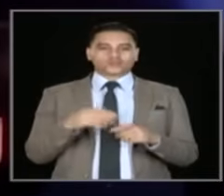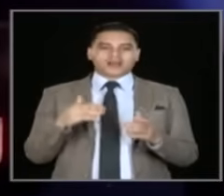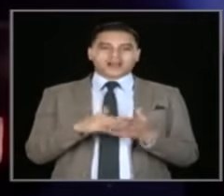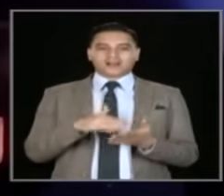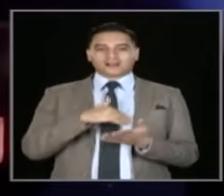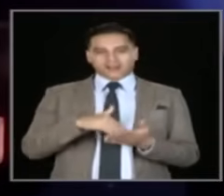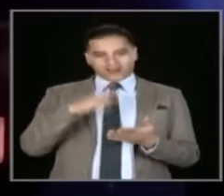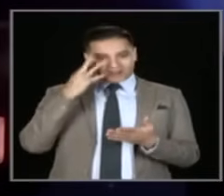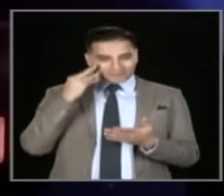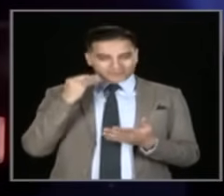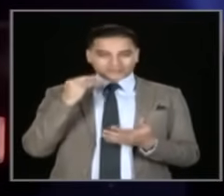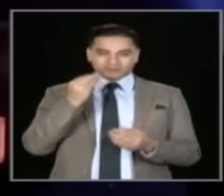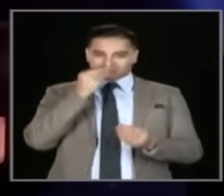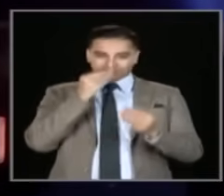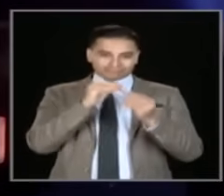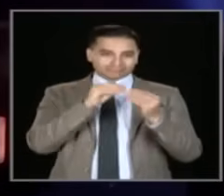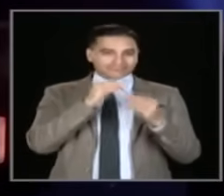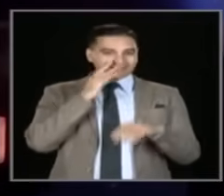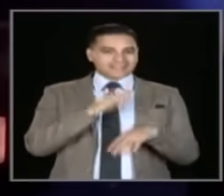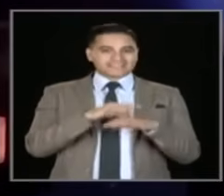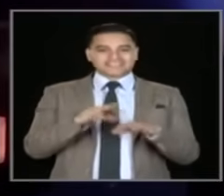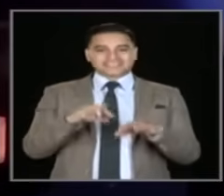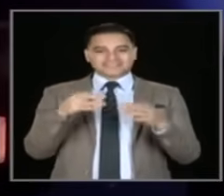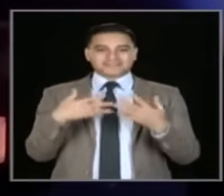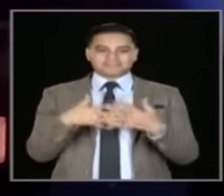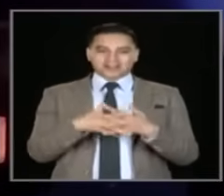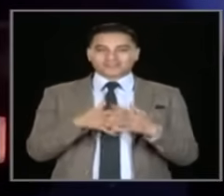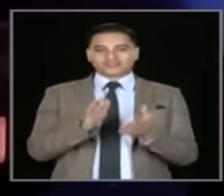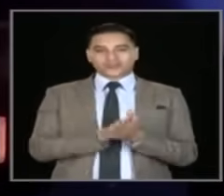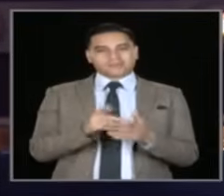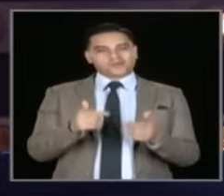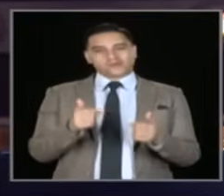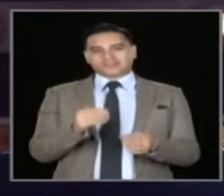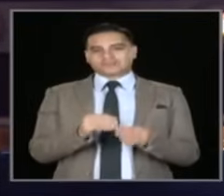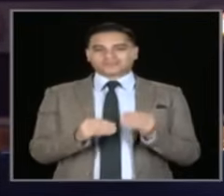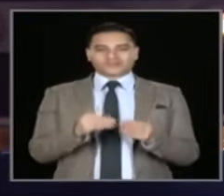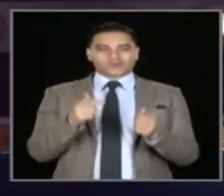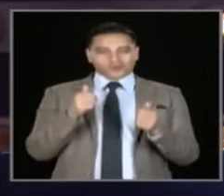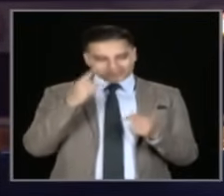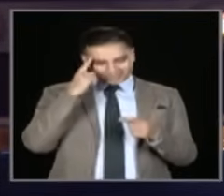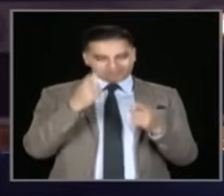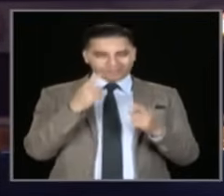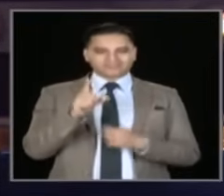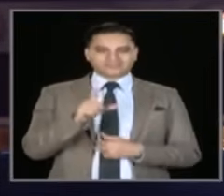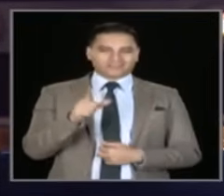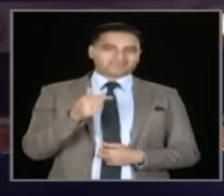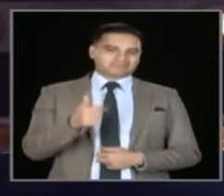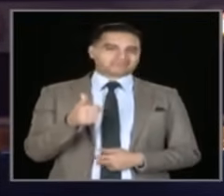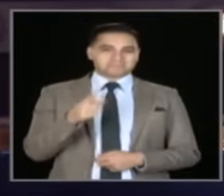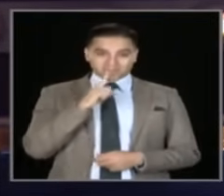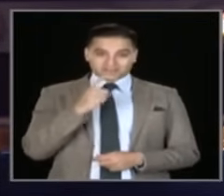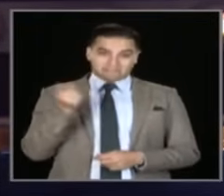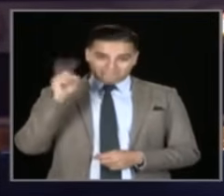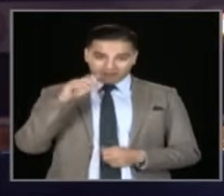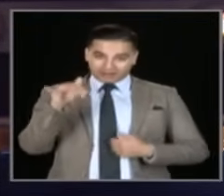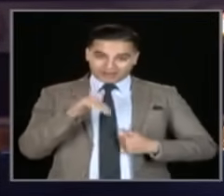جاي ينبسط يتعرف على ناس جديده قدام حضرتك، فدي حاجه حلوه قوي بجد. برافو عليك، بتفكري صح. ولكن المرة الجاية لما